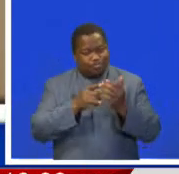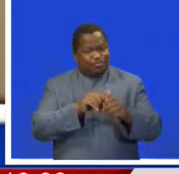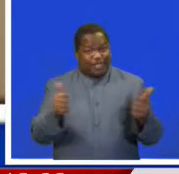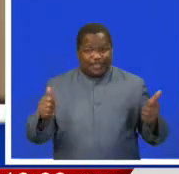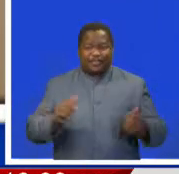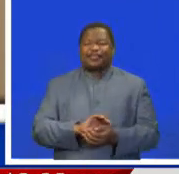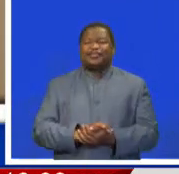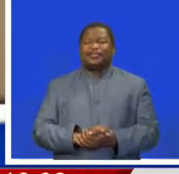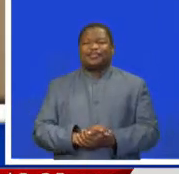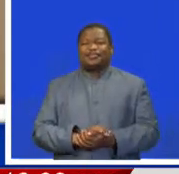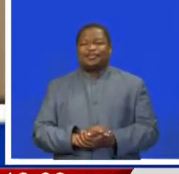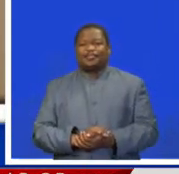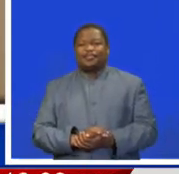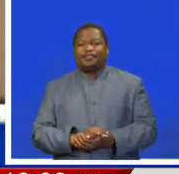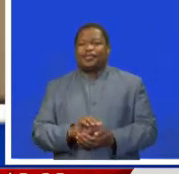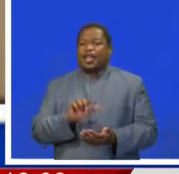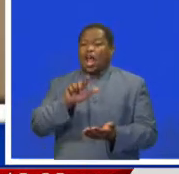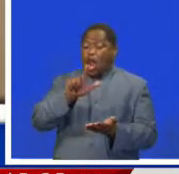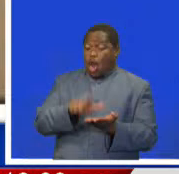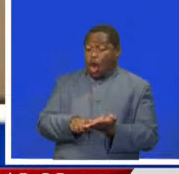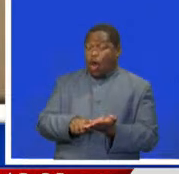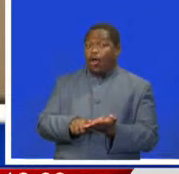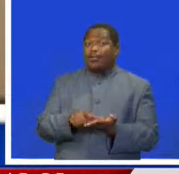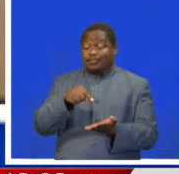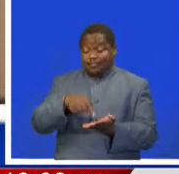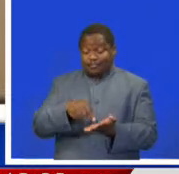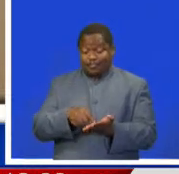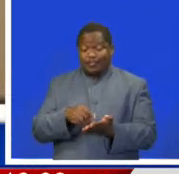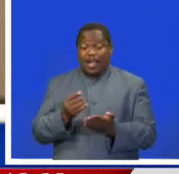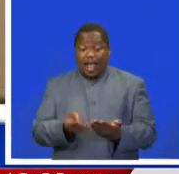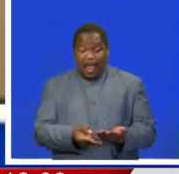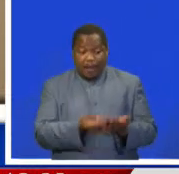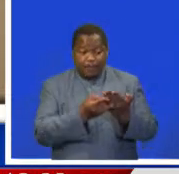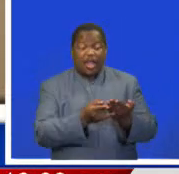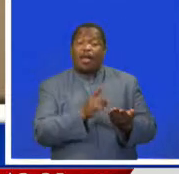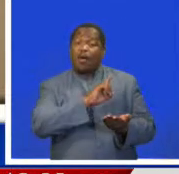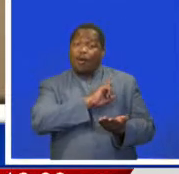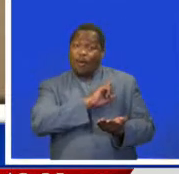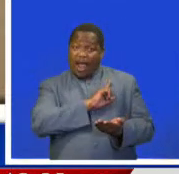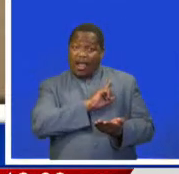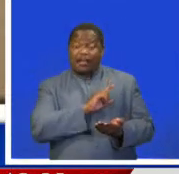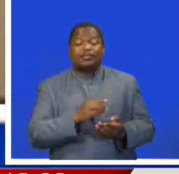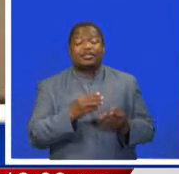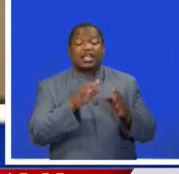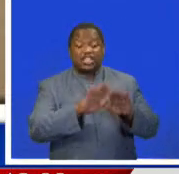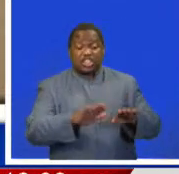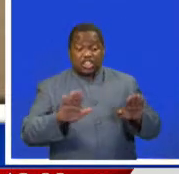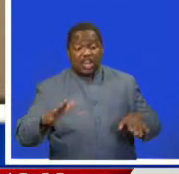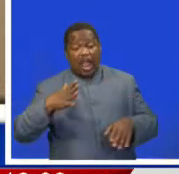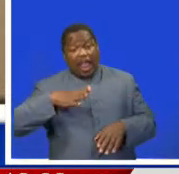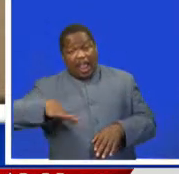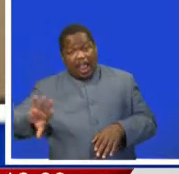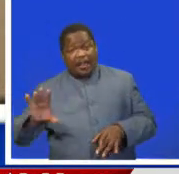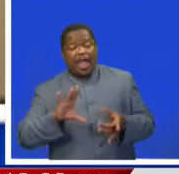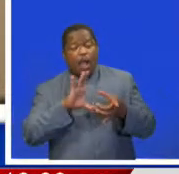usita ukuthi kukhona labanye abantwana lokhanza ukuthi sebahlala bodwa sekwashona labadala so